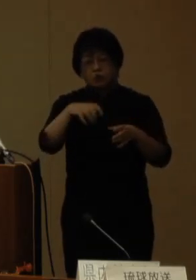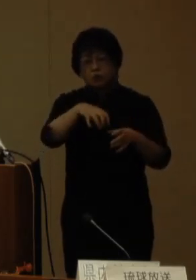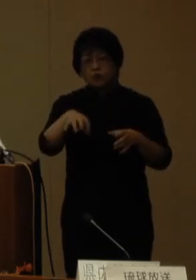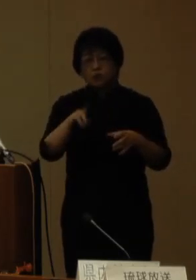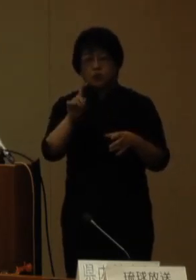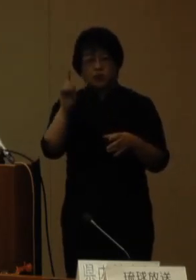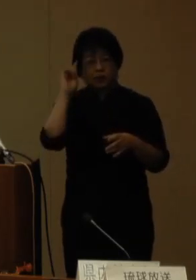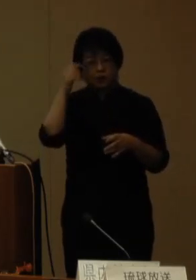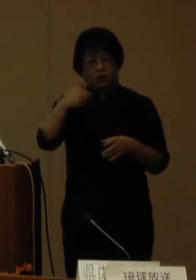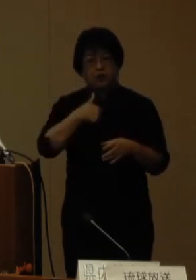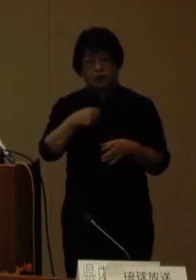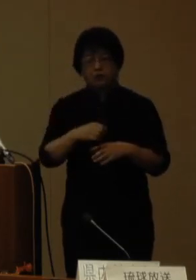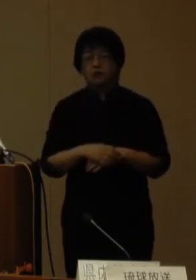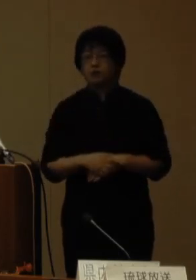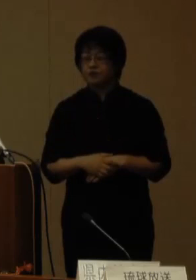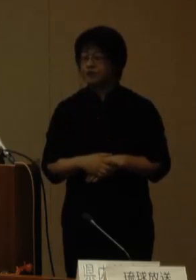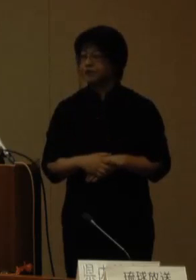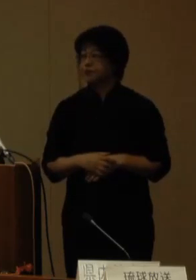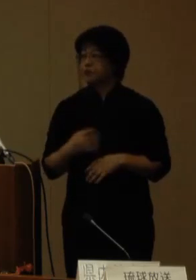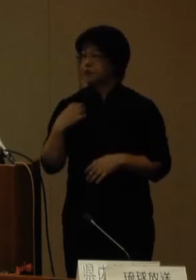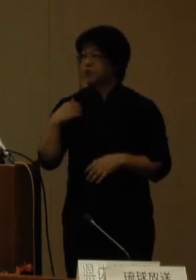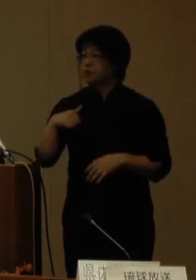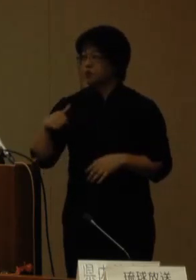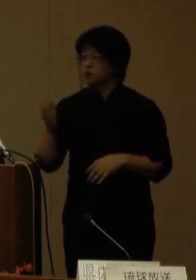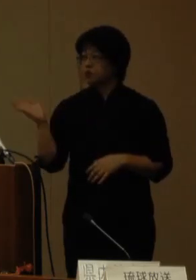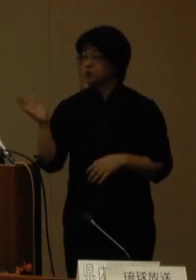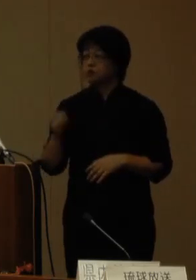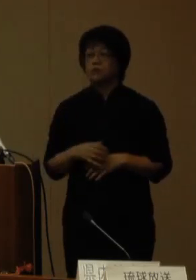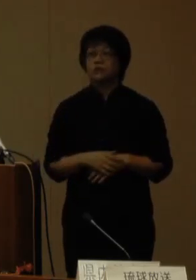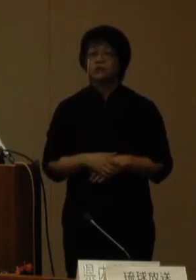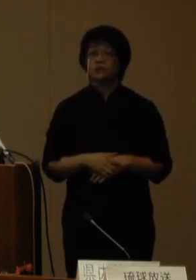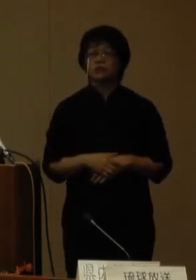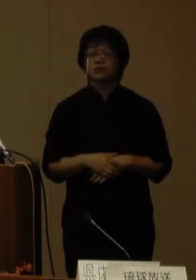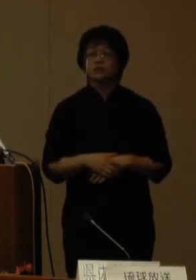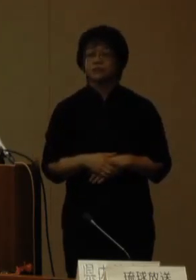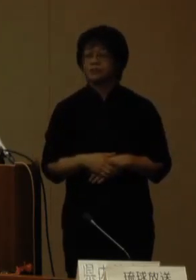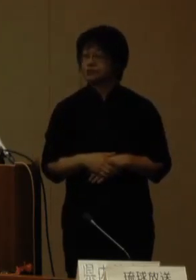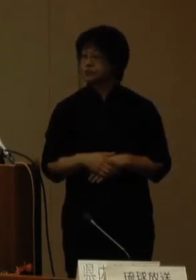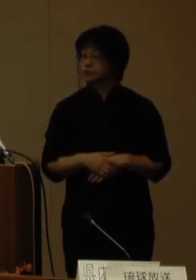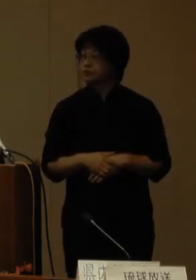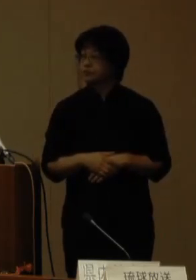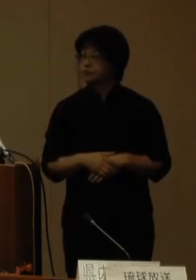しょうか。 では総括情報部、保健医療部。